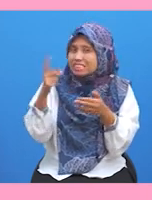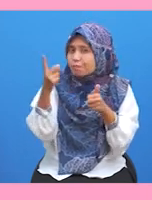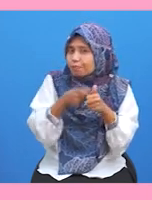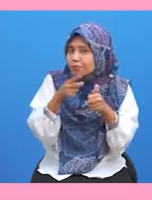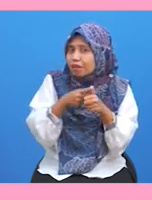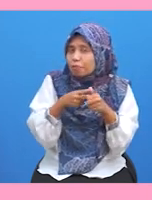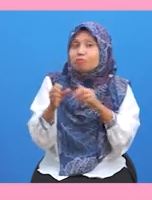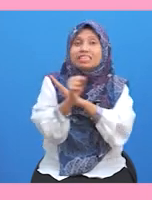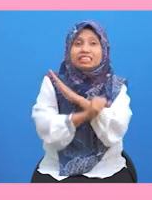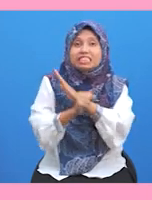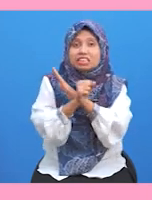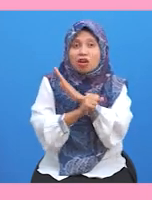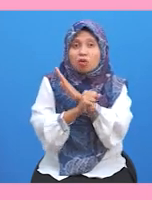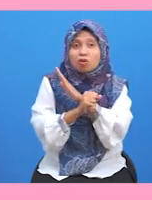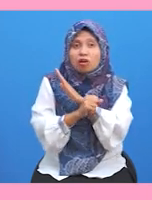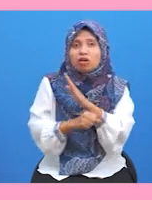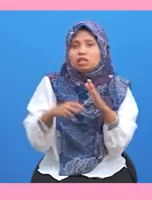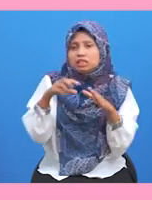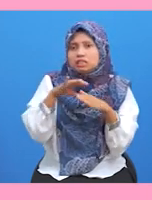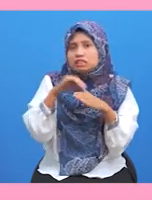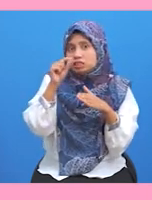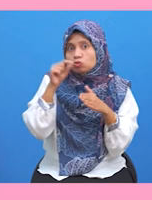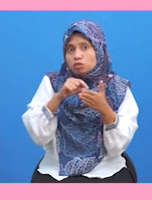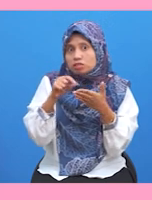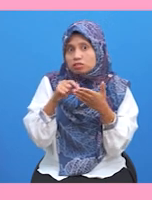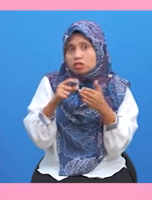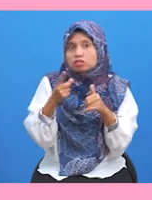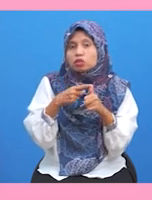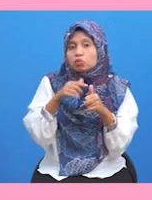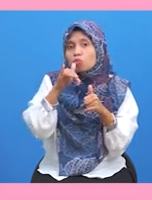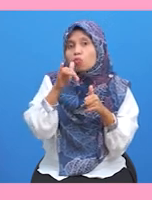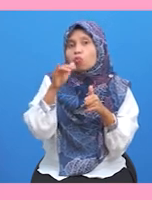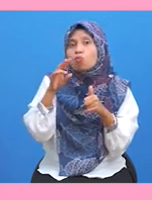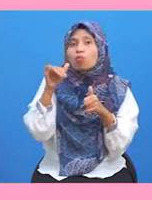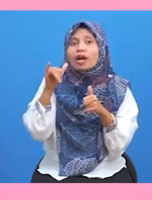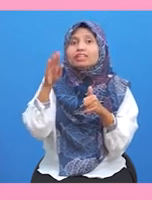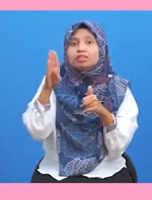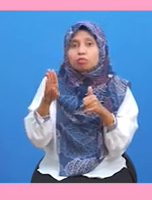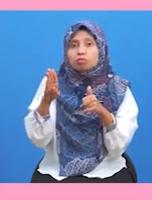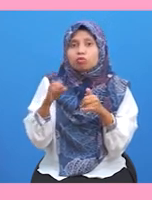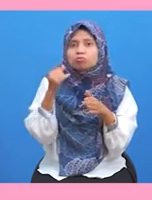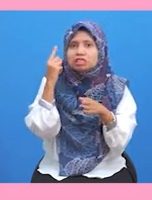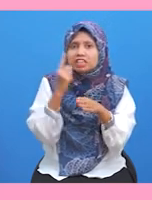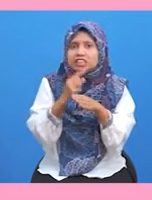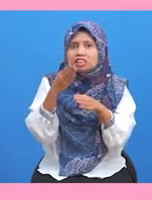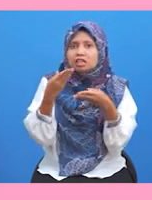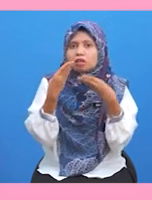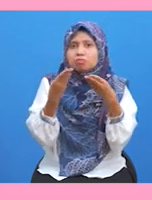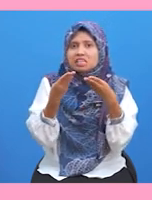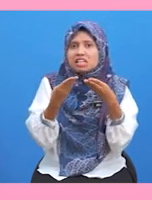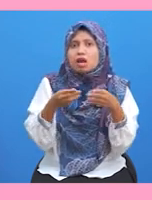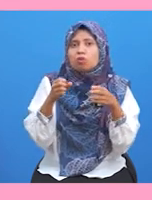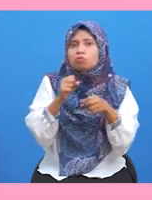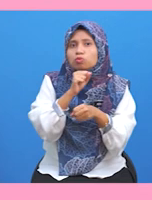Sarawak. Antara isi utama perlembagaan ini ialah Vinebrook berjanji memberikan hak berkerajaan sendiri kepada